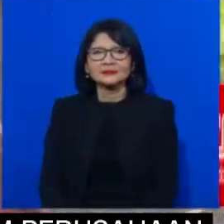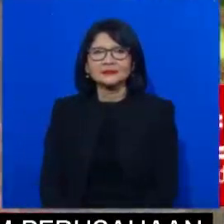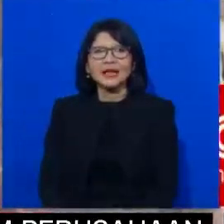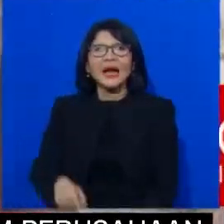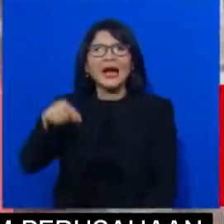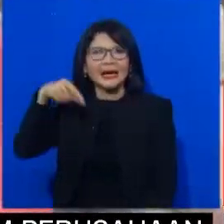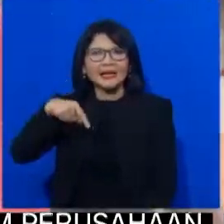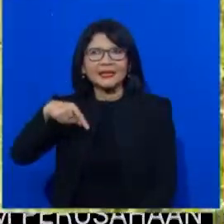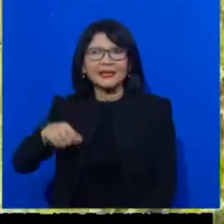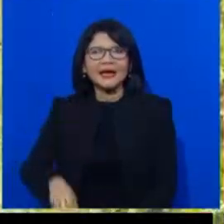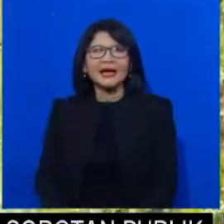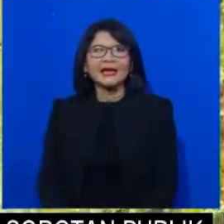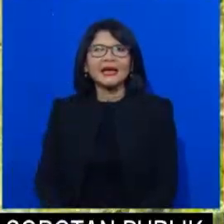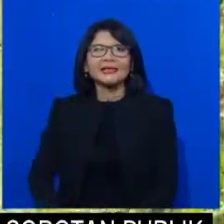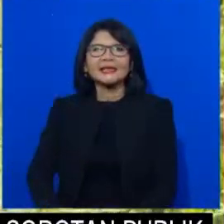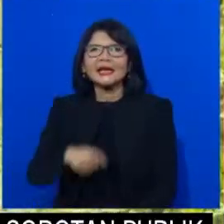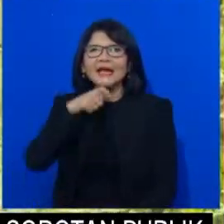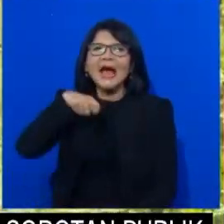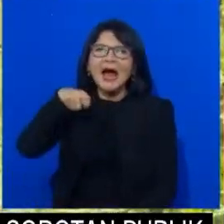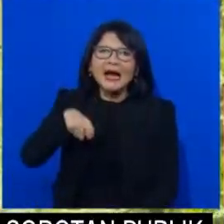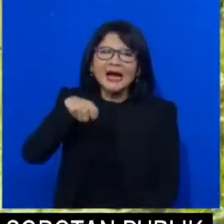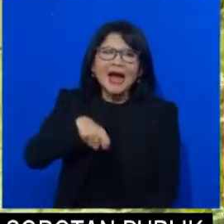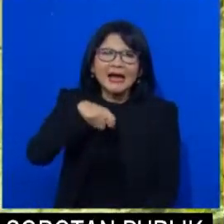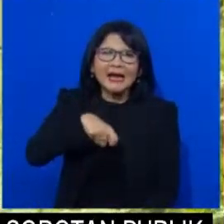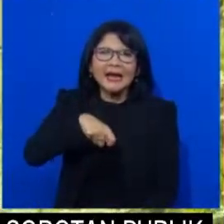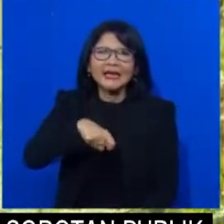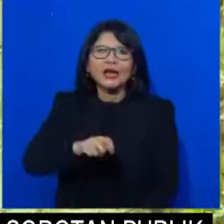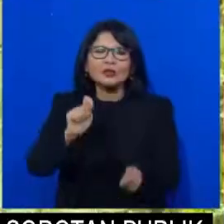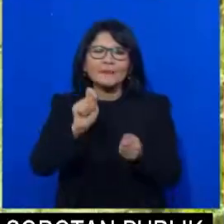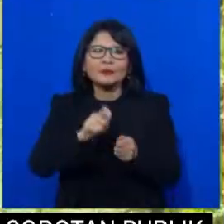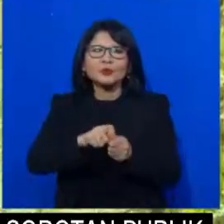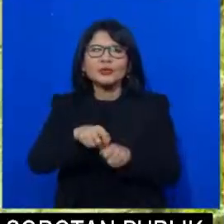merupakan panggilan dari Kakek Uju, tukang sol sepatu keliling.